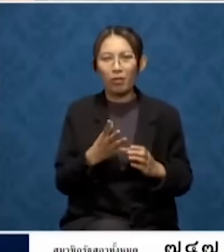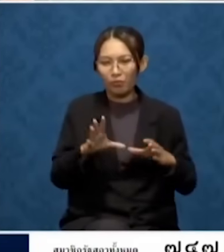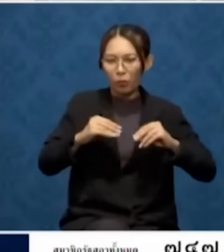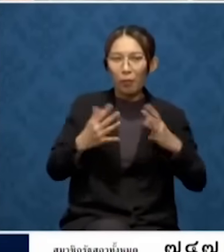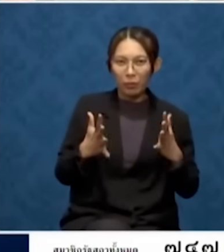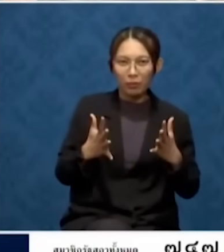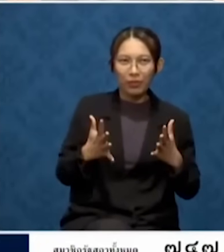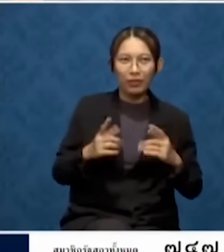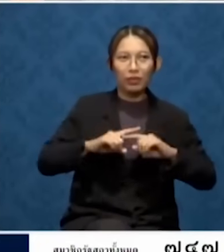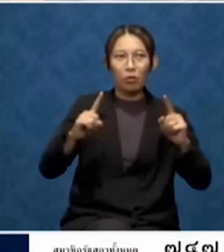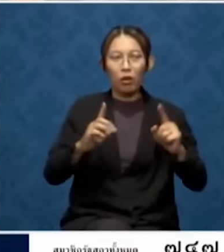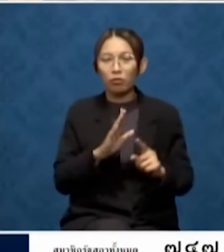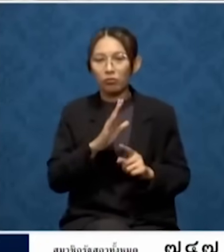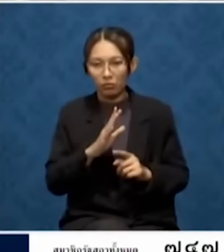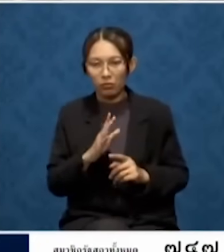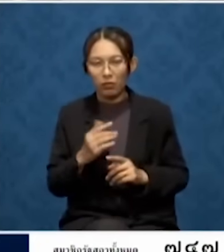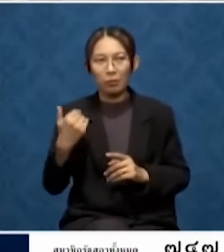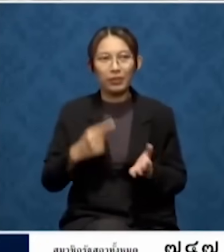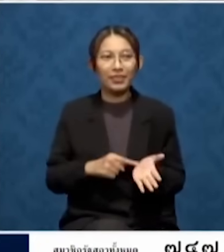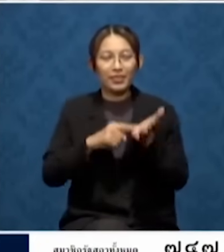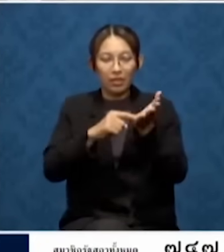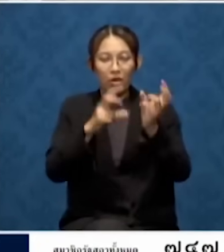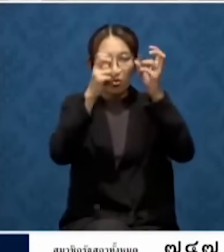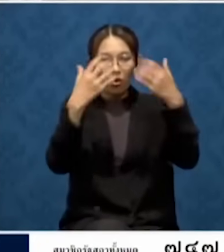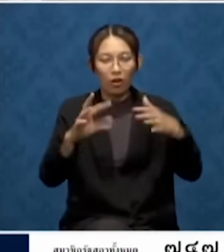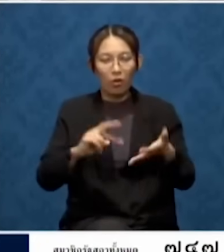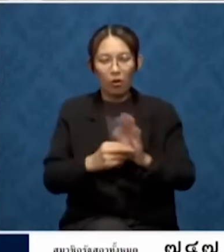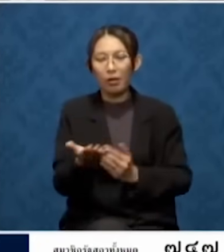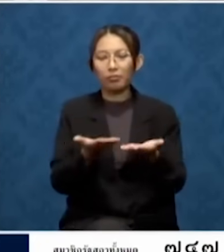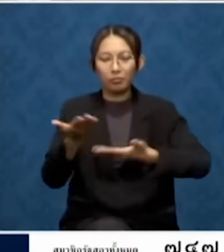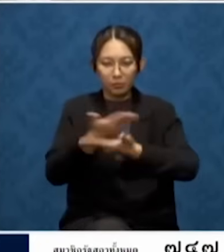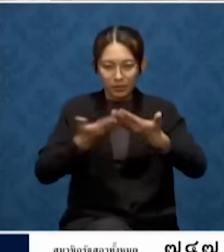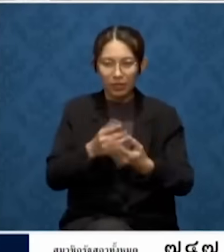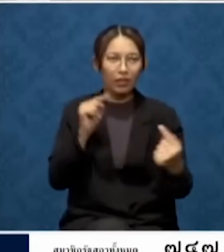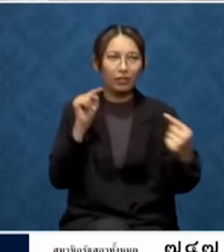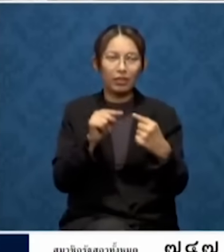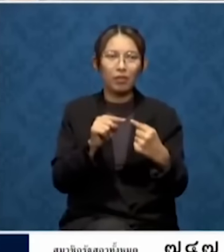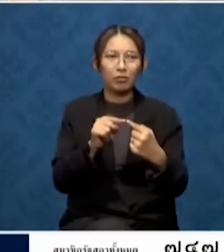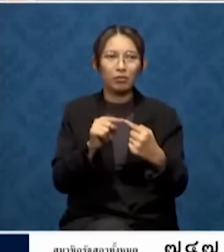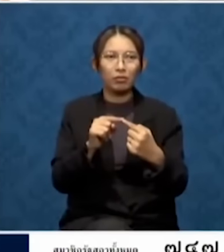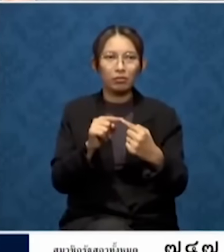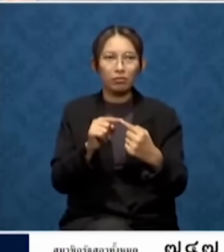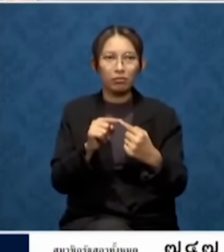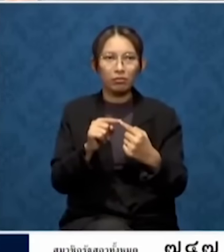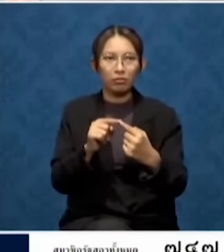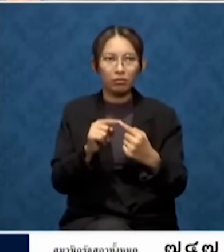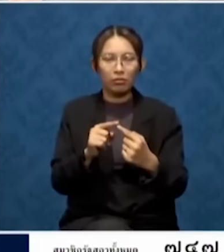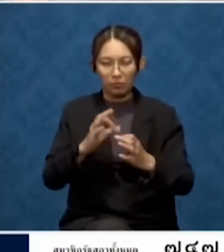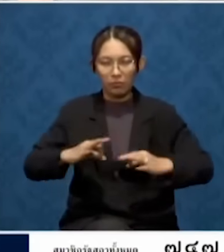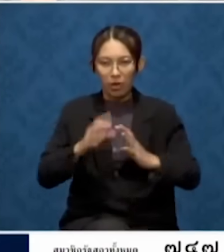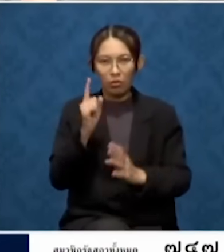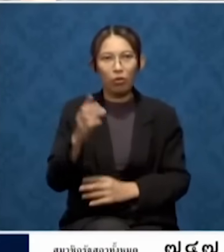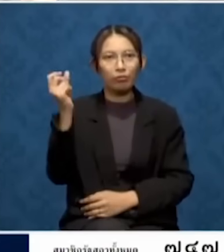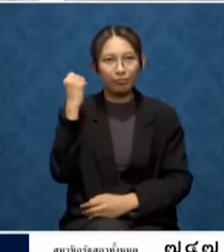ไปแต่ก็เมื่อมีการเสนอญัตติผมเสนอเข้ามาก็ต้องพิจารณาตามนั้นคุณธีรชัยต้องเข้าใจนะ